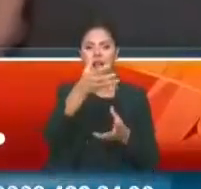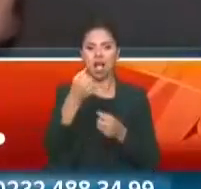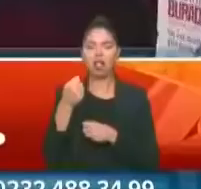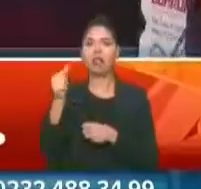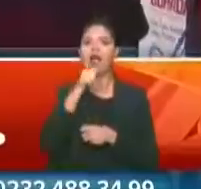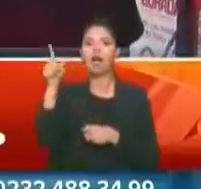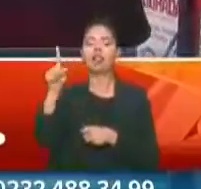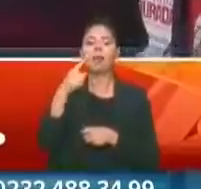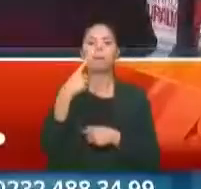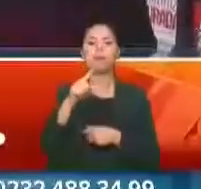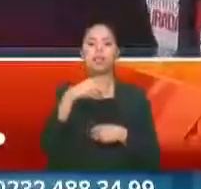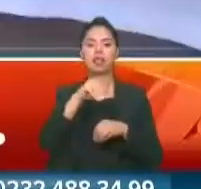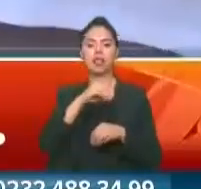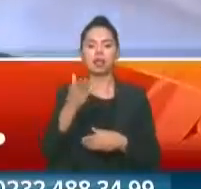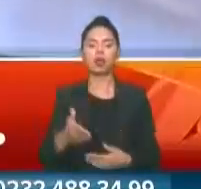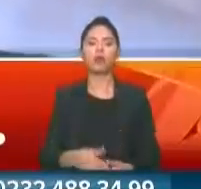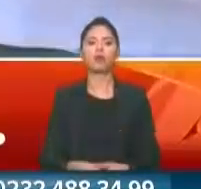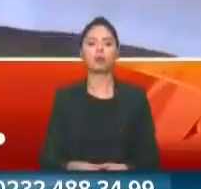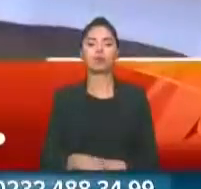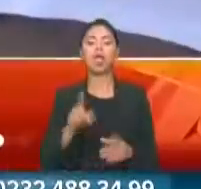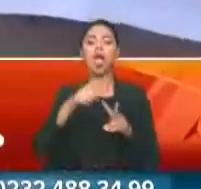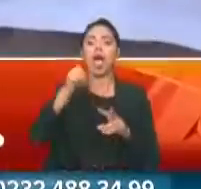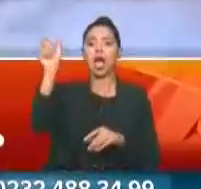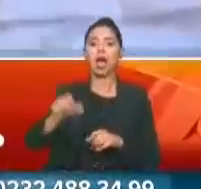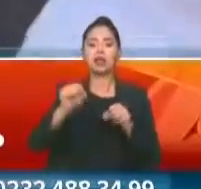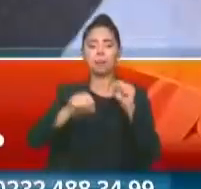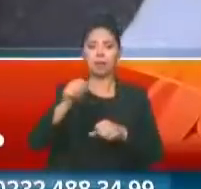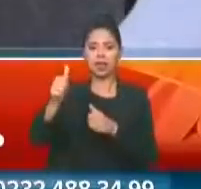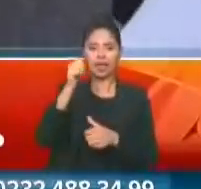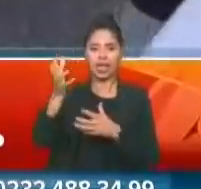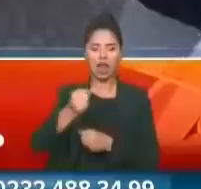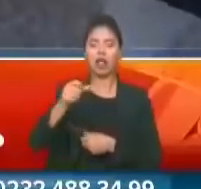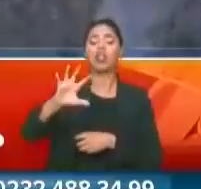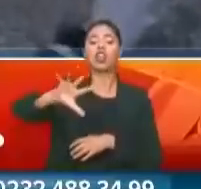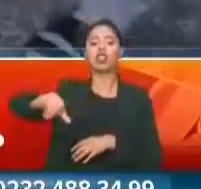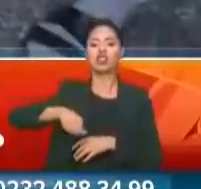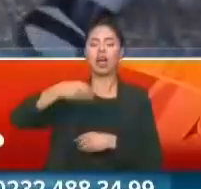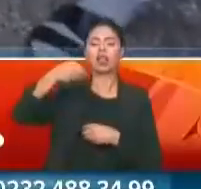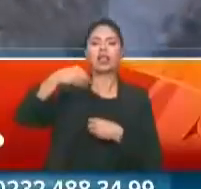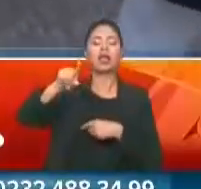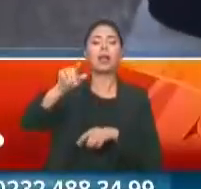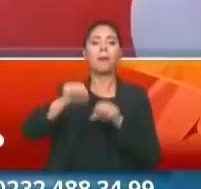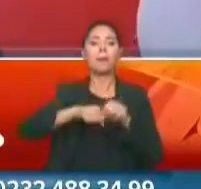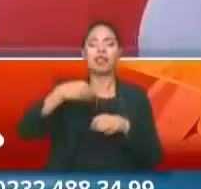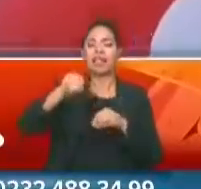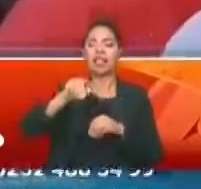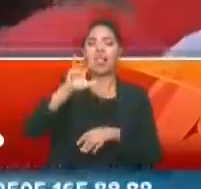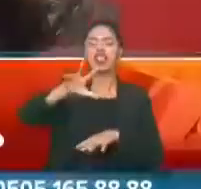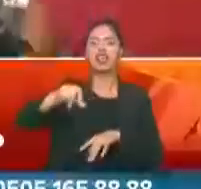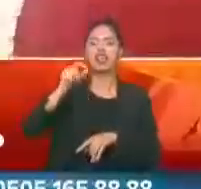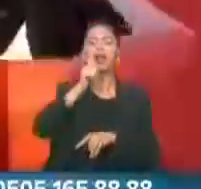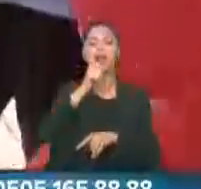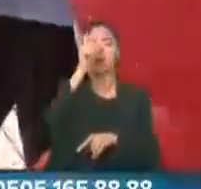adam bin tl'ye koymuş arda bisikletini kavuştu polis çaldı bisikleti satan hırsızın